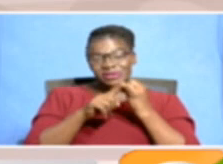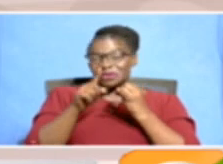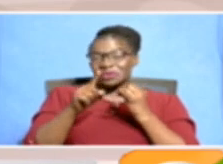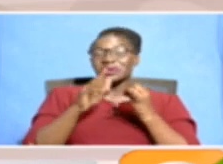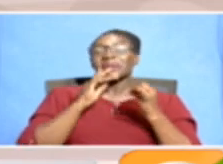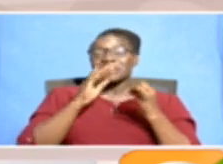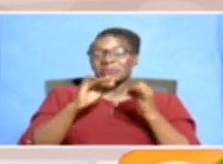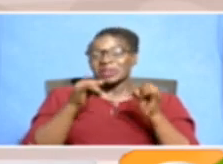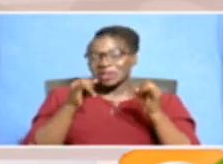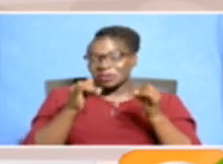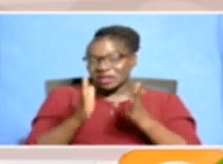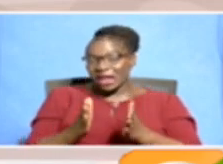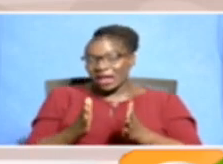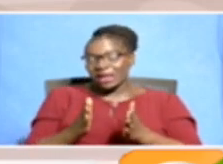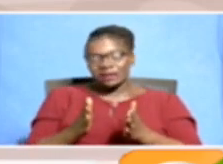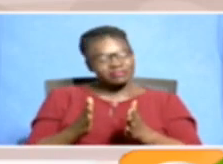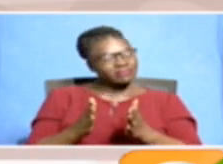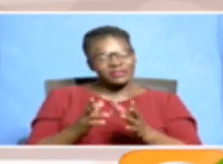kutangaza.